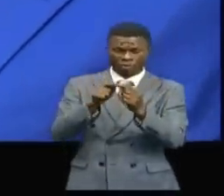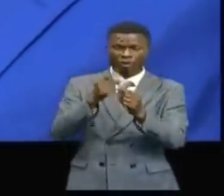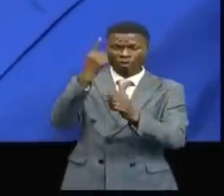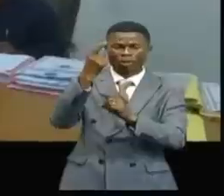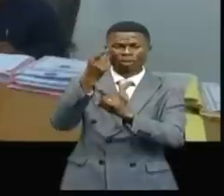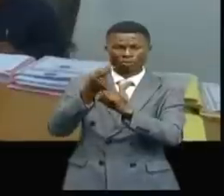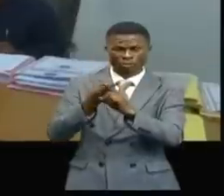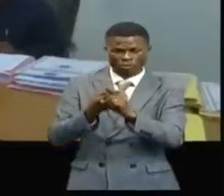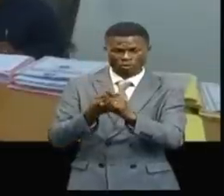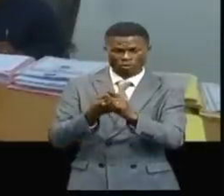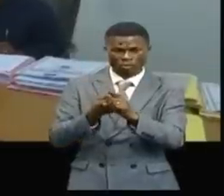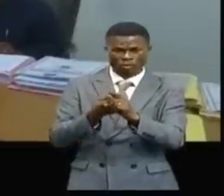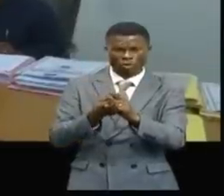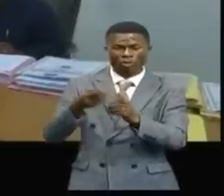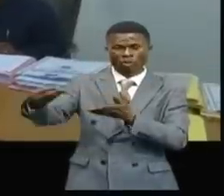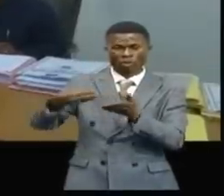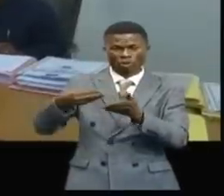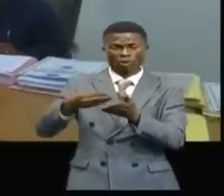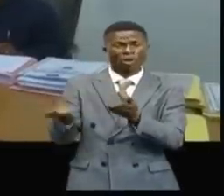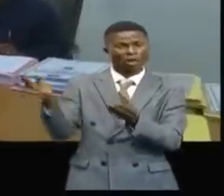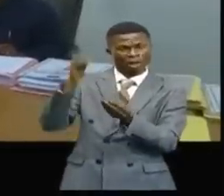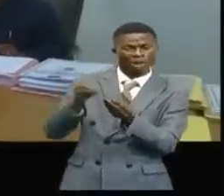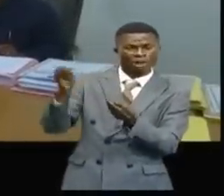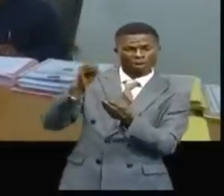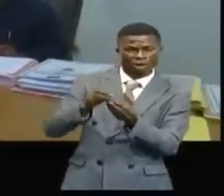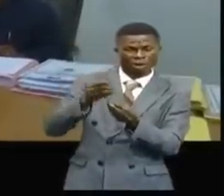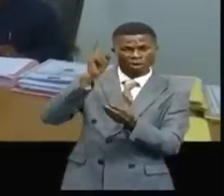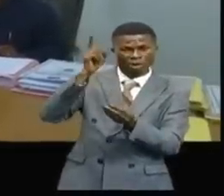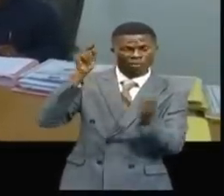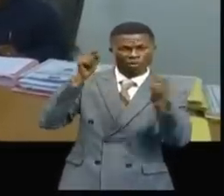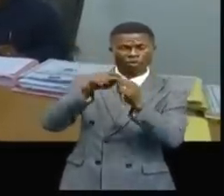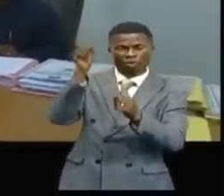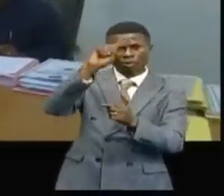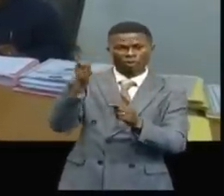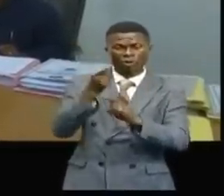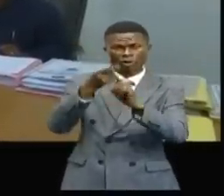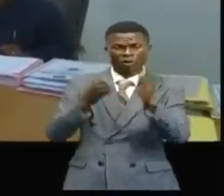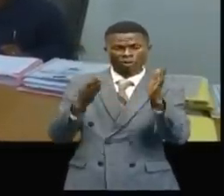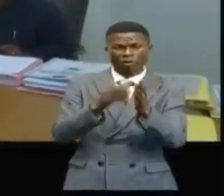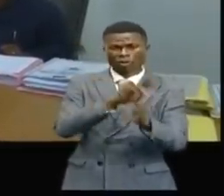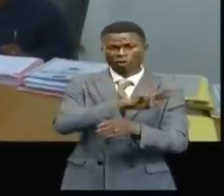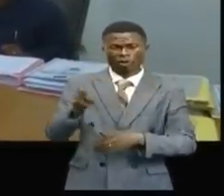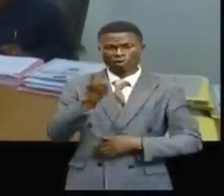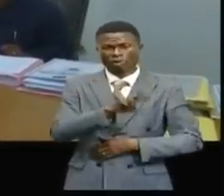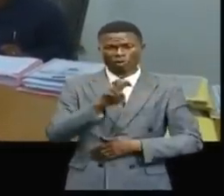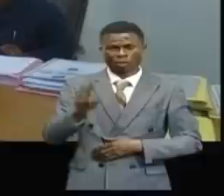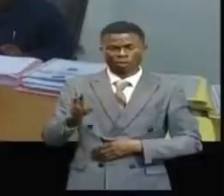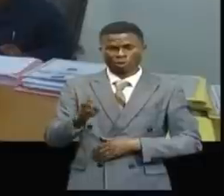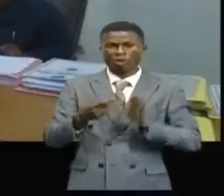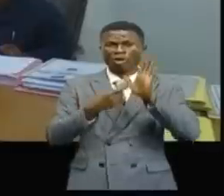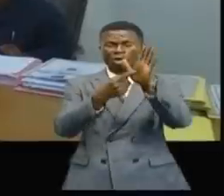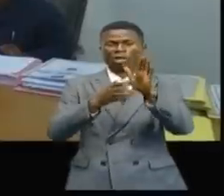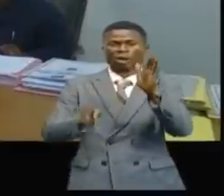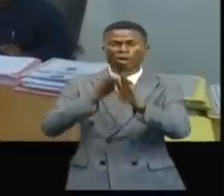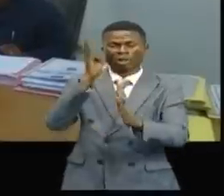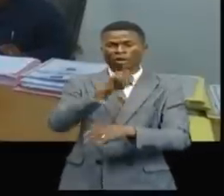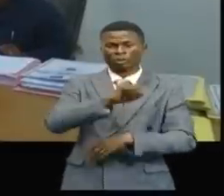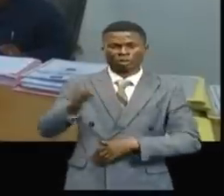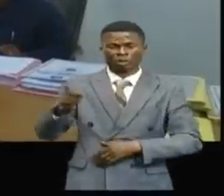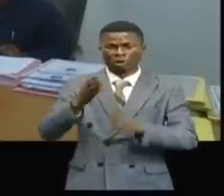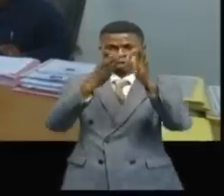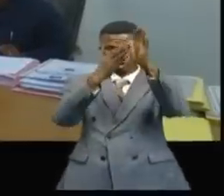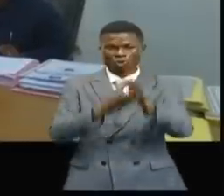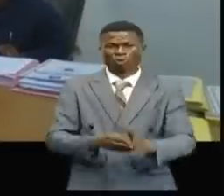mensuelles. Les recettes cumulées du 1er au 30 septembre 2022 ont affiché